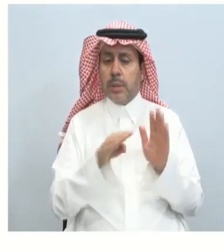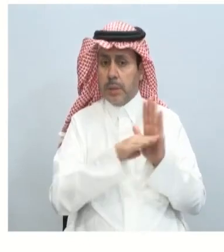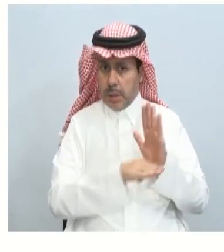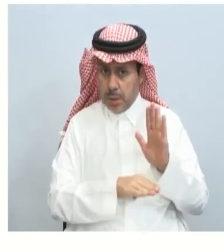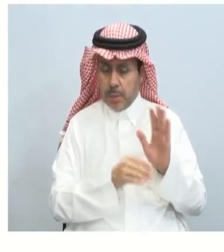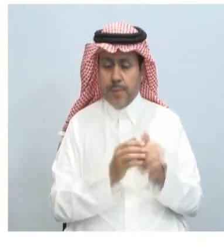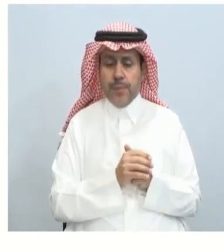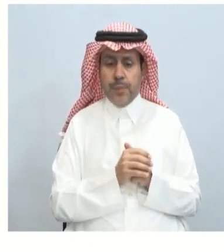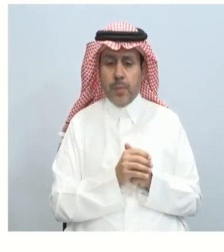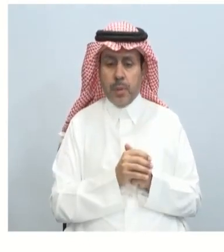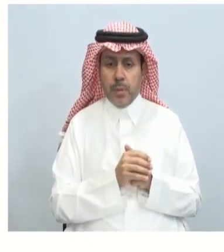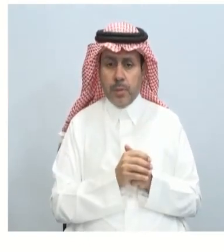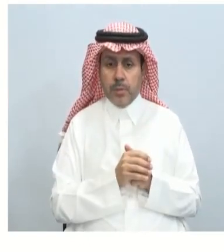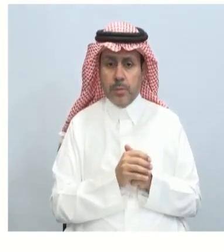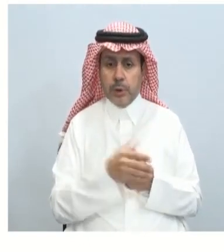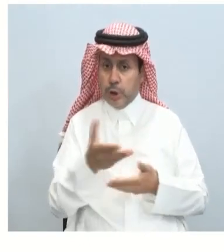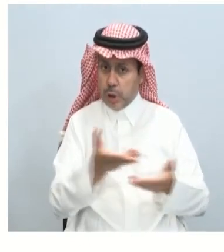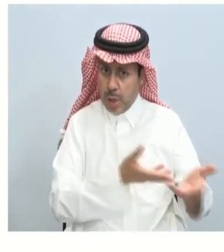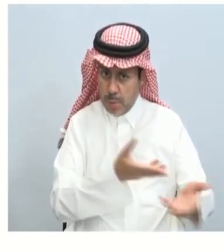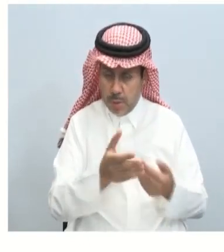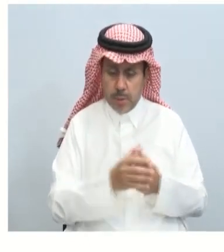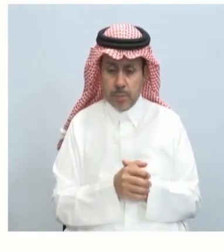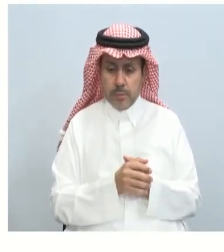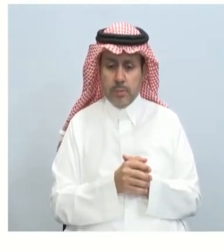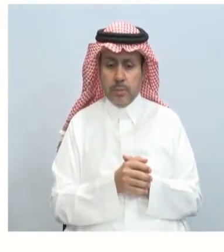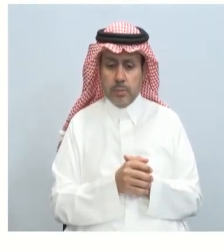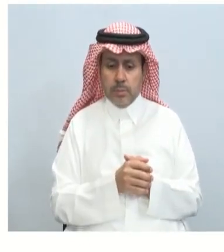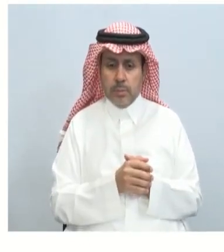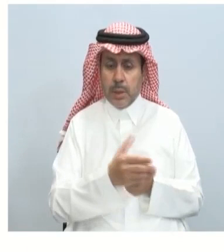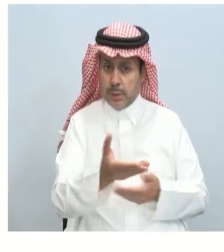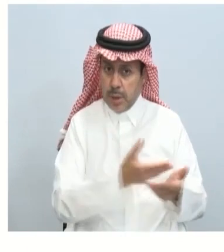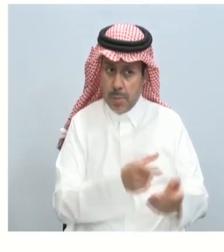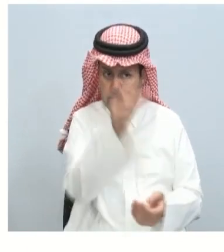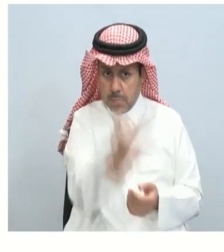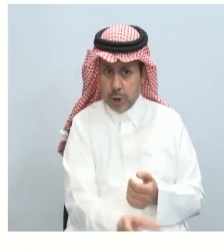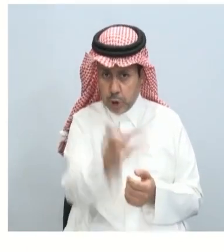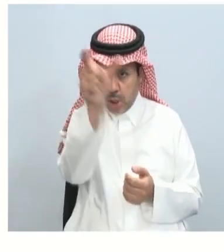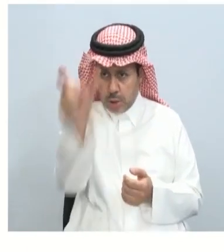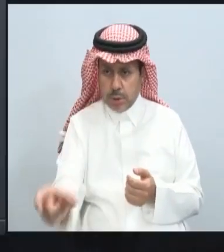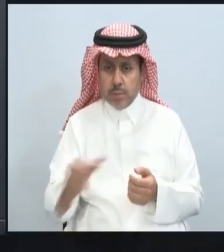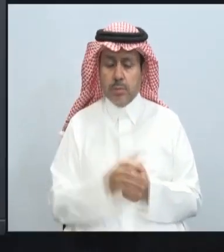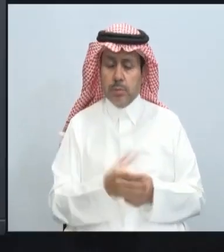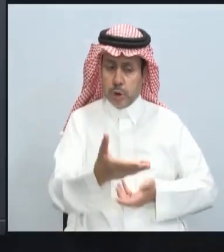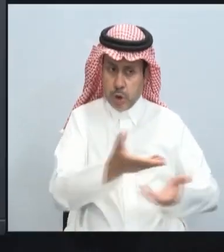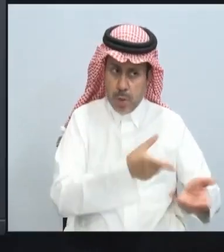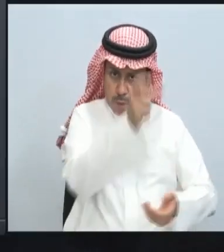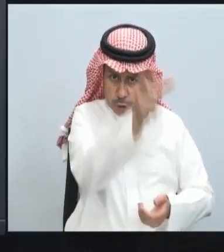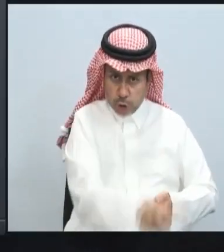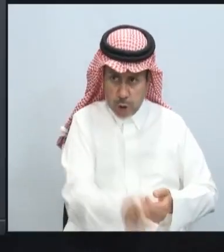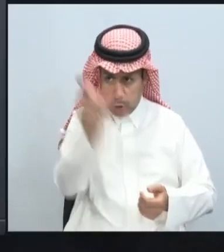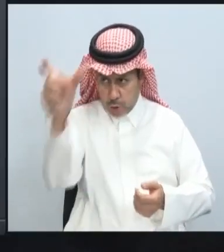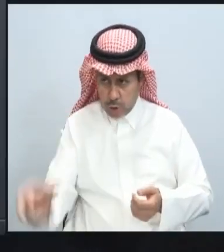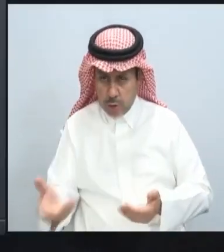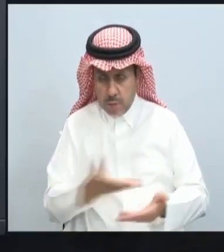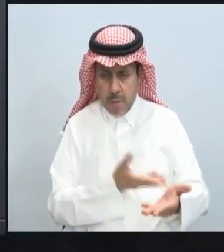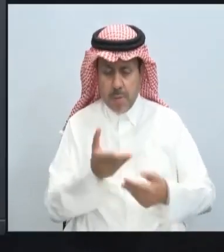القانون الخاص بانها تتعامل مع من تتعامل مع الاشخاص تتعامل مع الاشخاص فيما